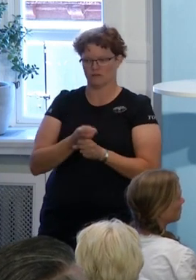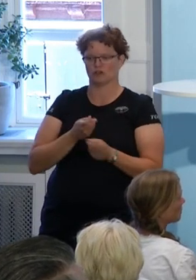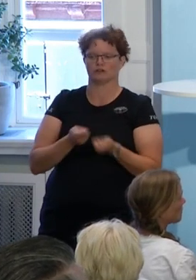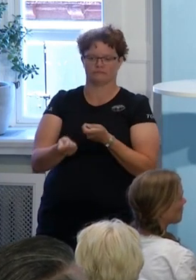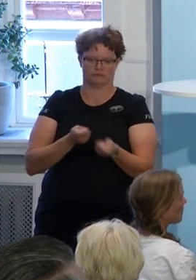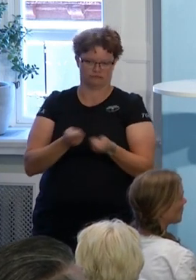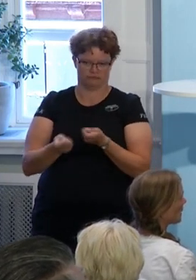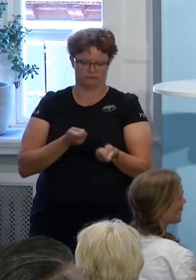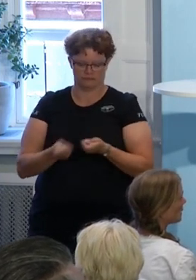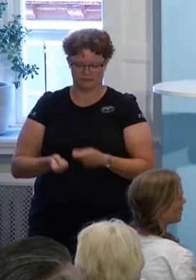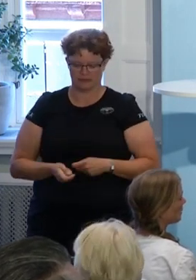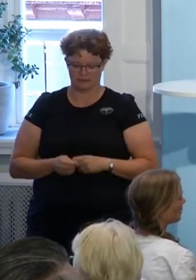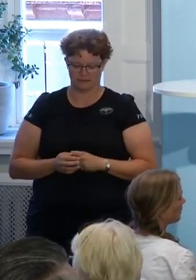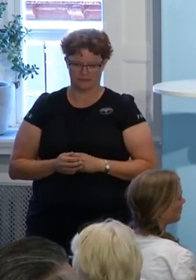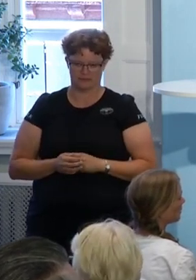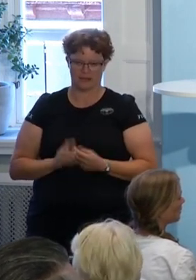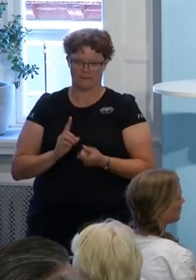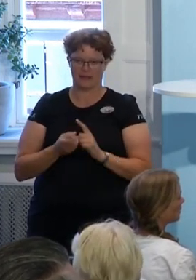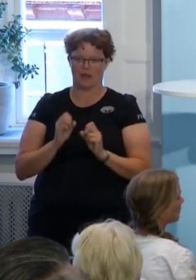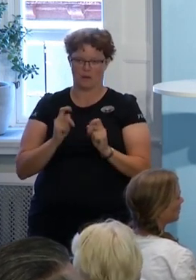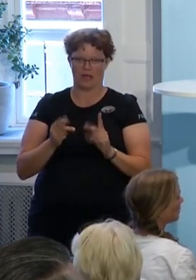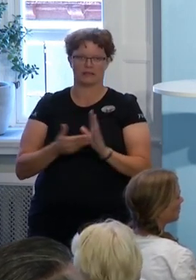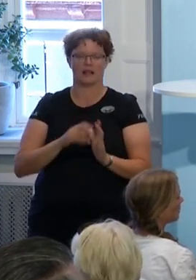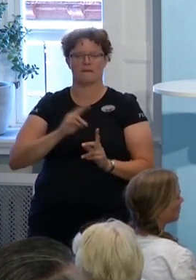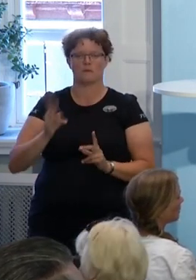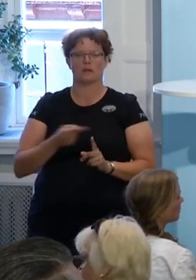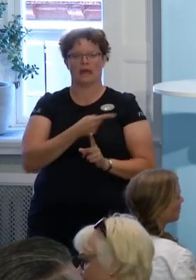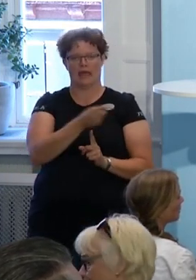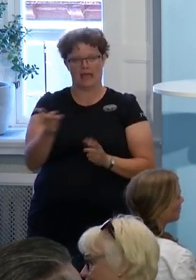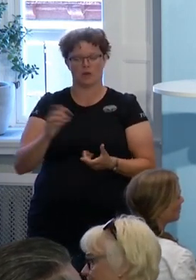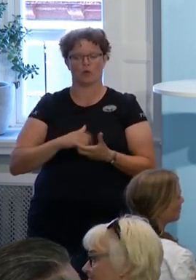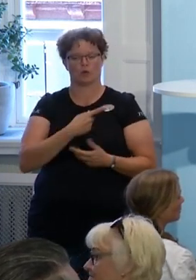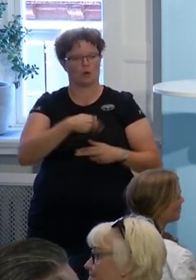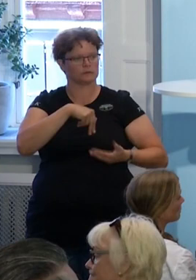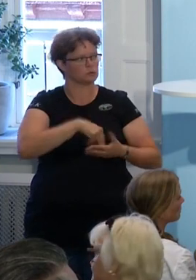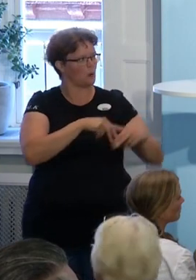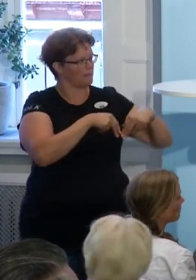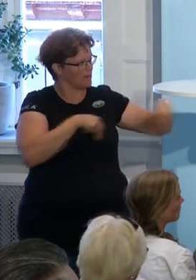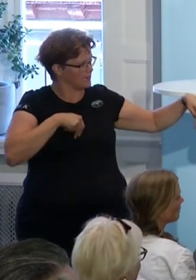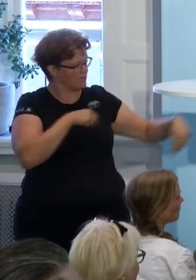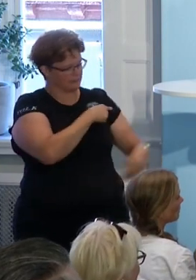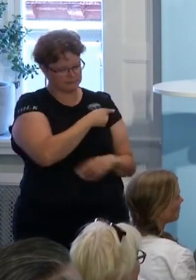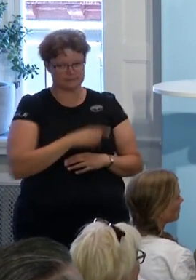som blir okej för både er och panelister.